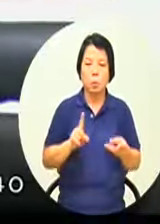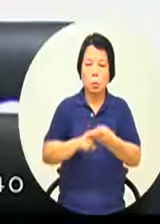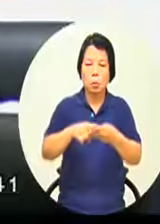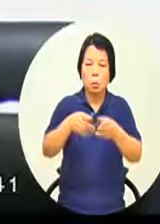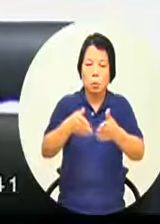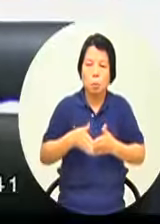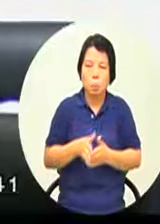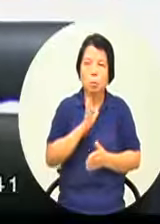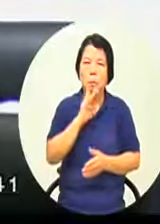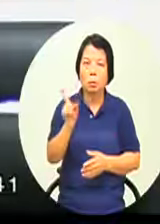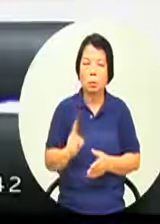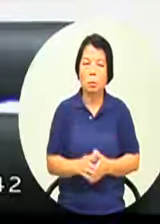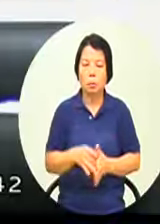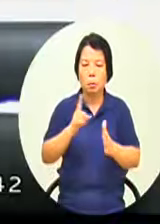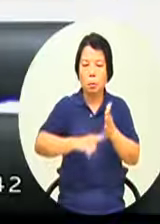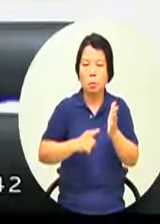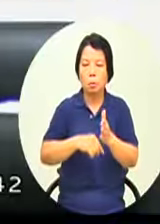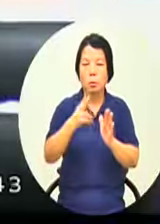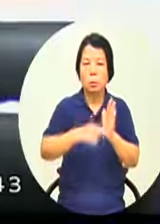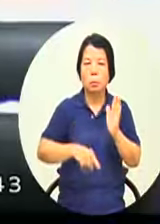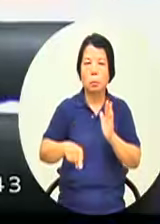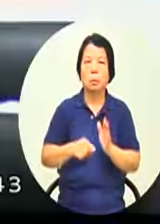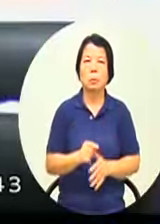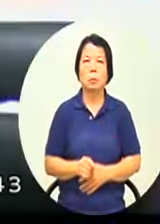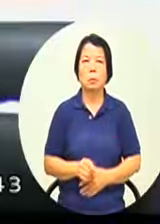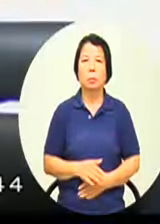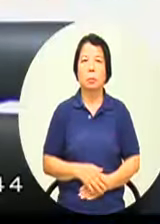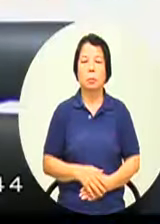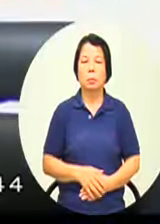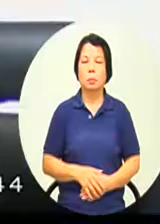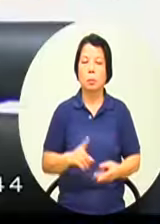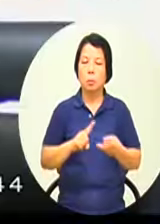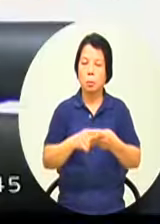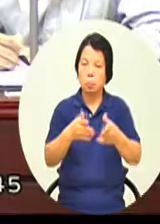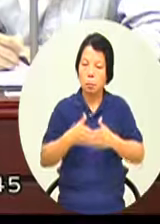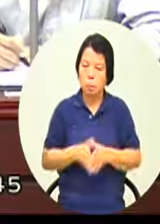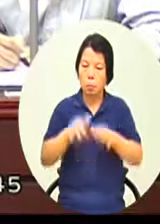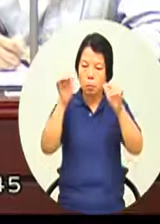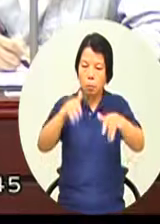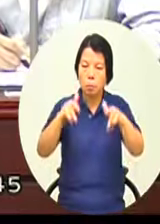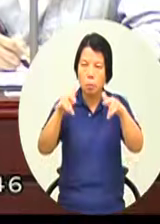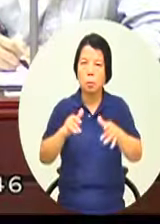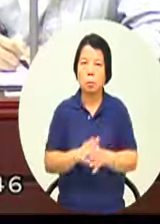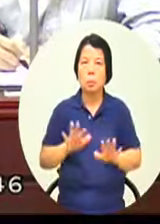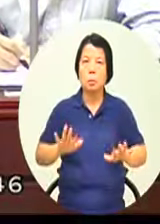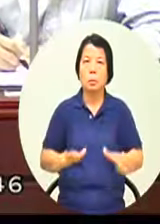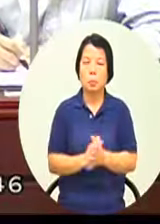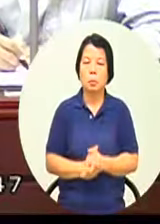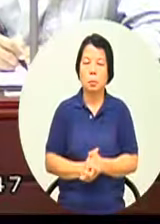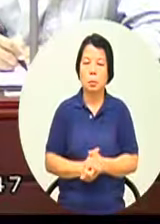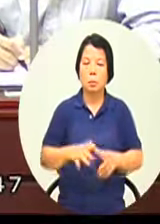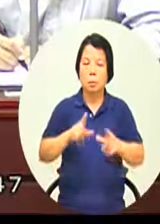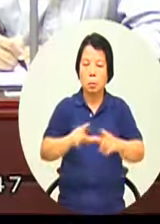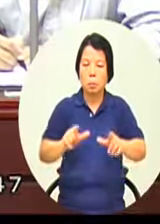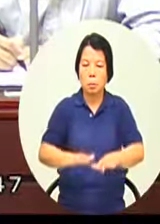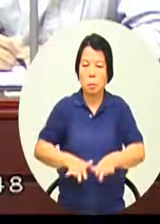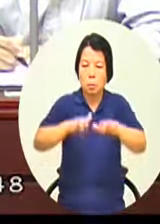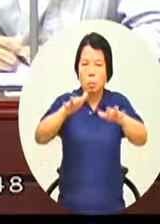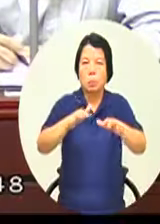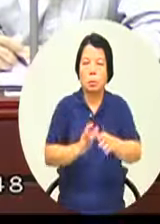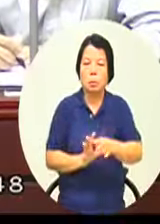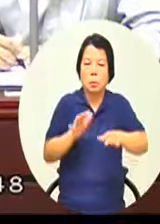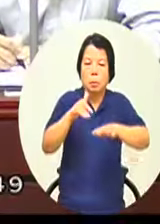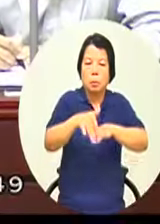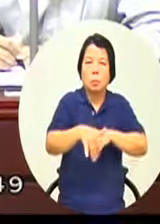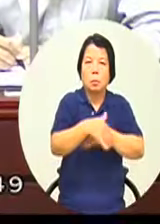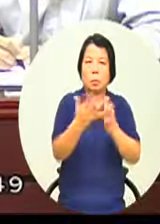么原因？来，您简单讲一下，时间有限，主要原因讲一 下。 下 雨的时候碰到我们目前的一个大潮，那再加上那